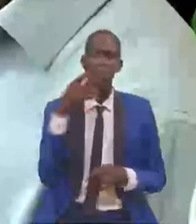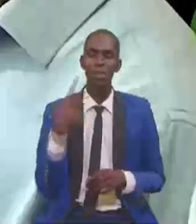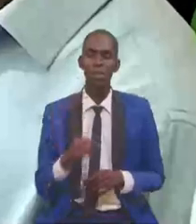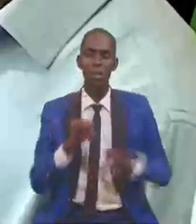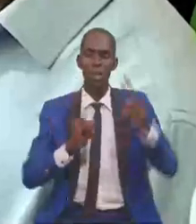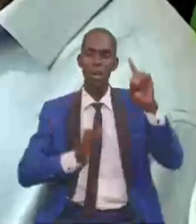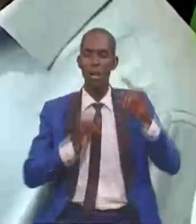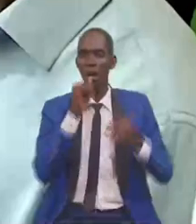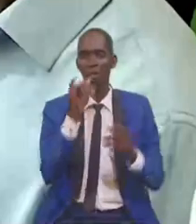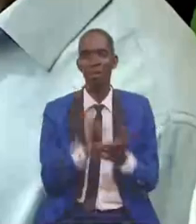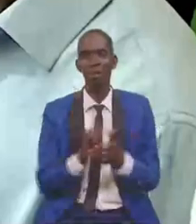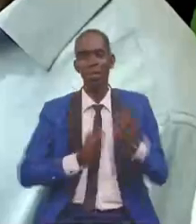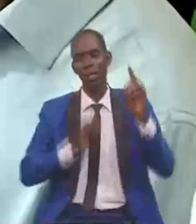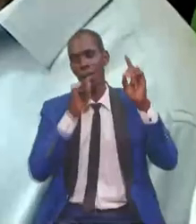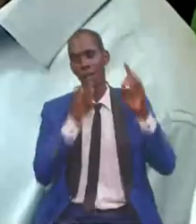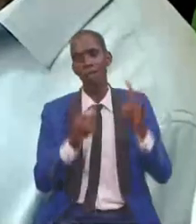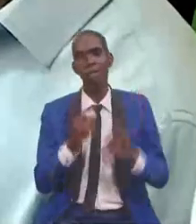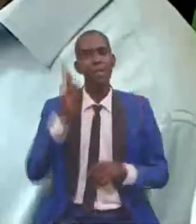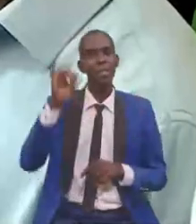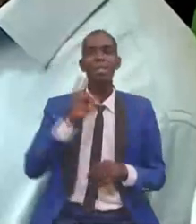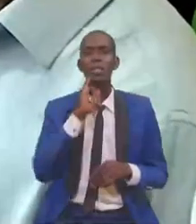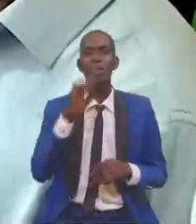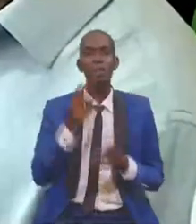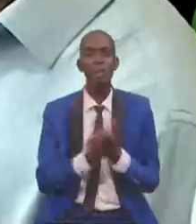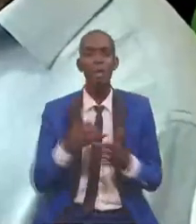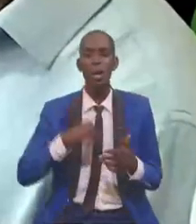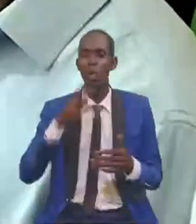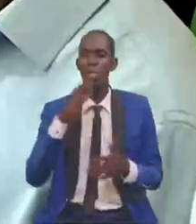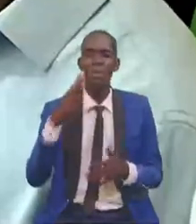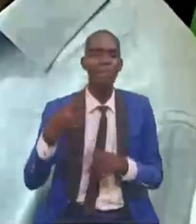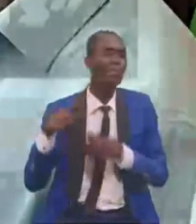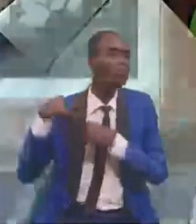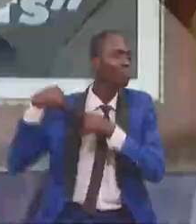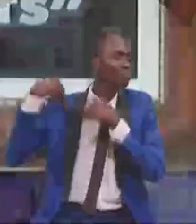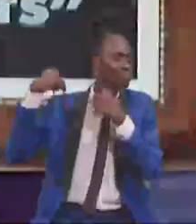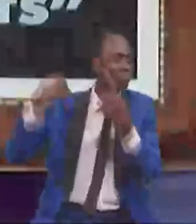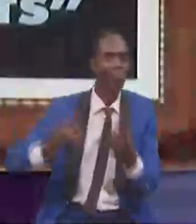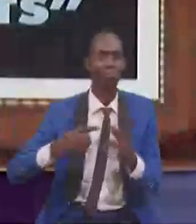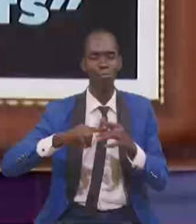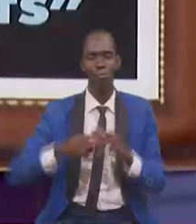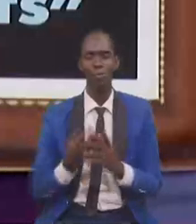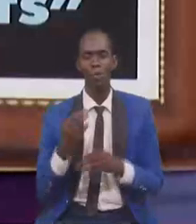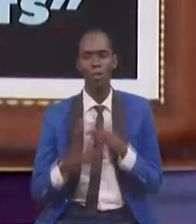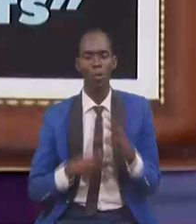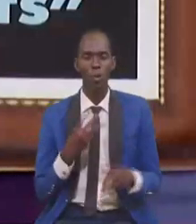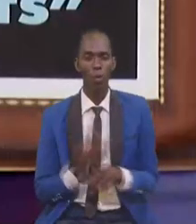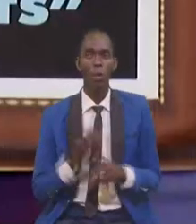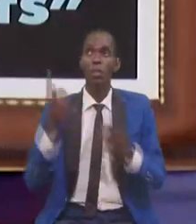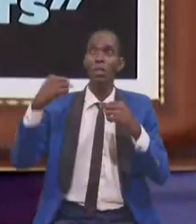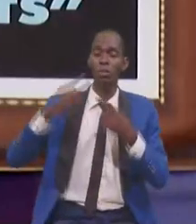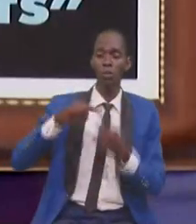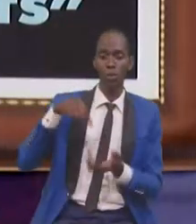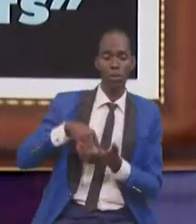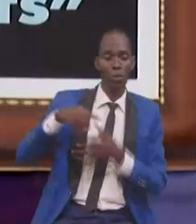Il est l'omnipotent. Celui qui était depuis toute l'éternité, Il est venu dans ce monde. Il